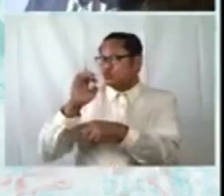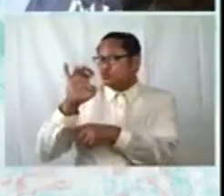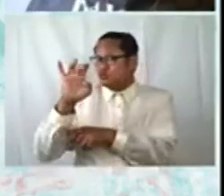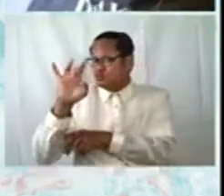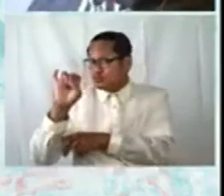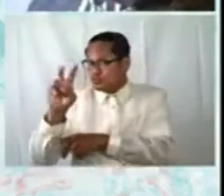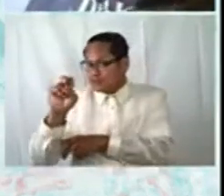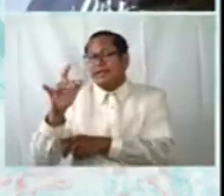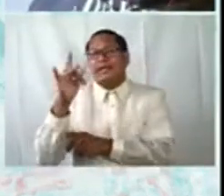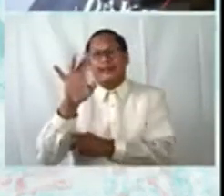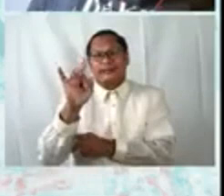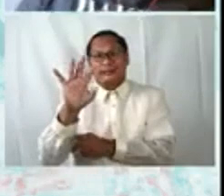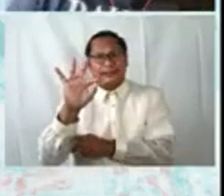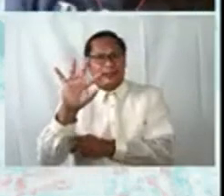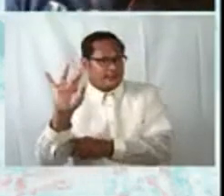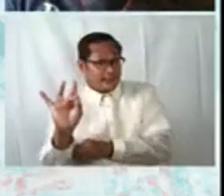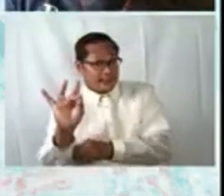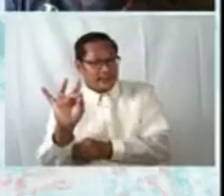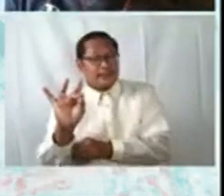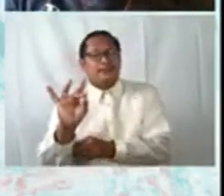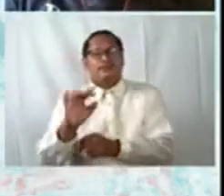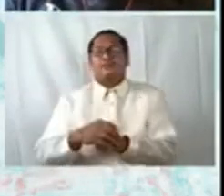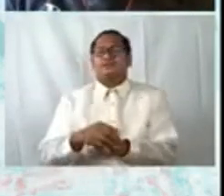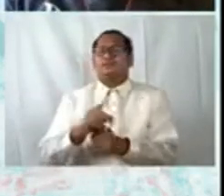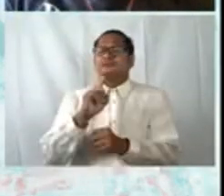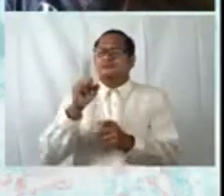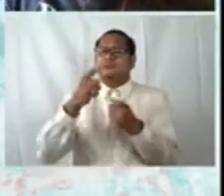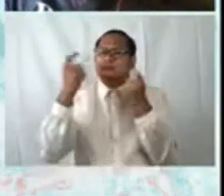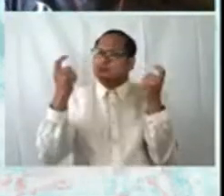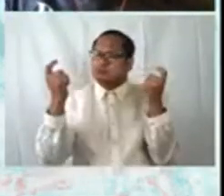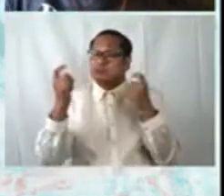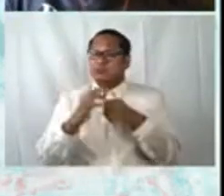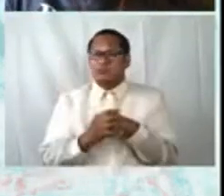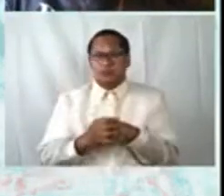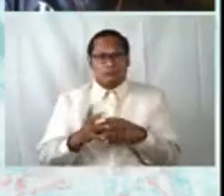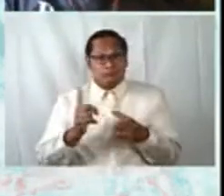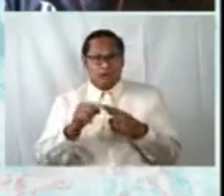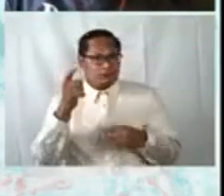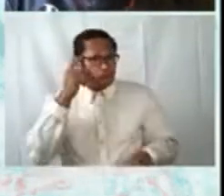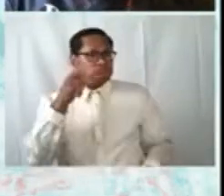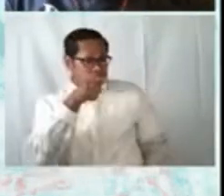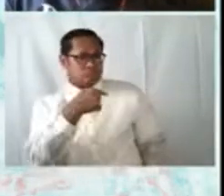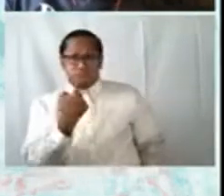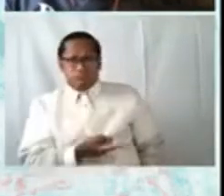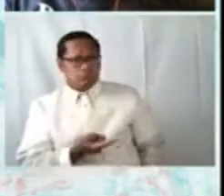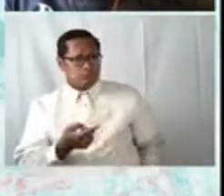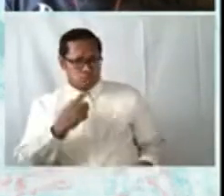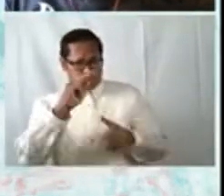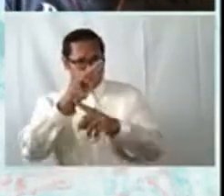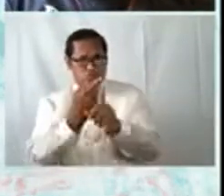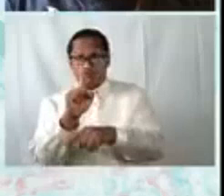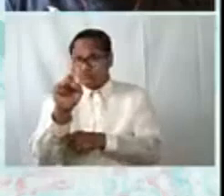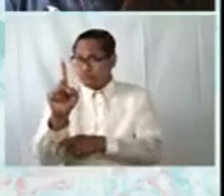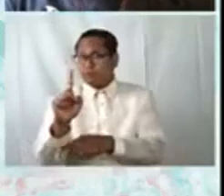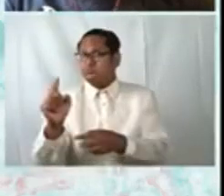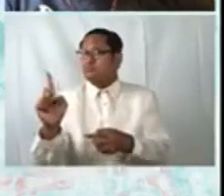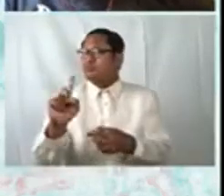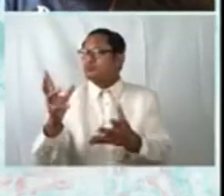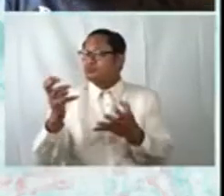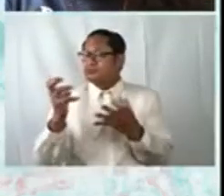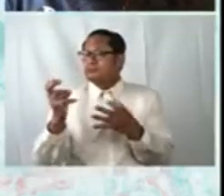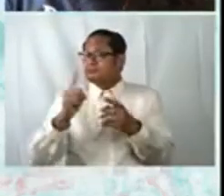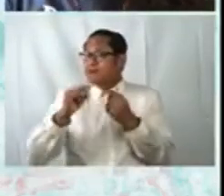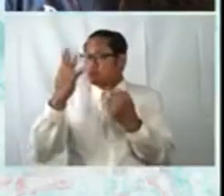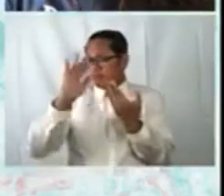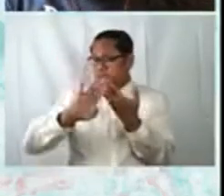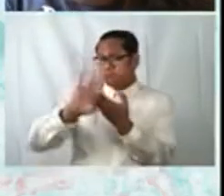1899. First anniversary ng 1898 proclamation. Akala ko ba, sabi mo, August 1 yung gusto ni Aguinaldo, ba't siya bumalik sa June